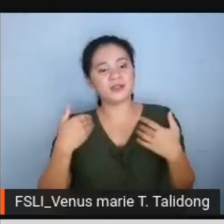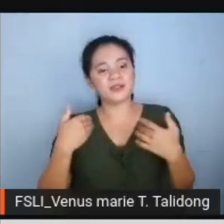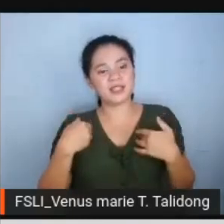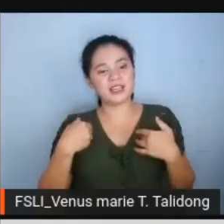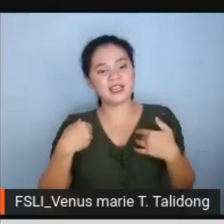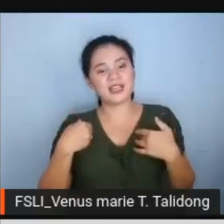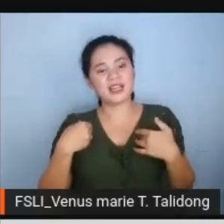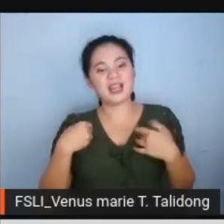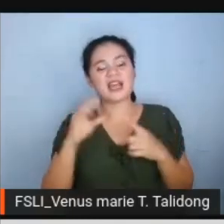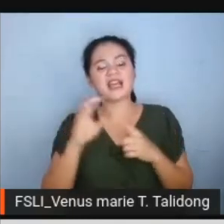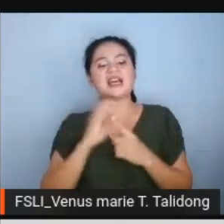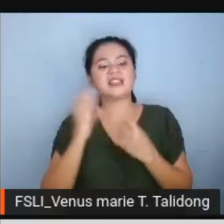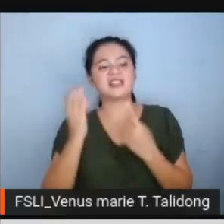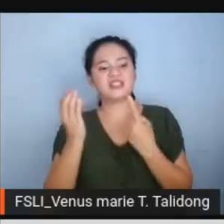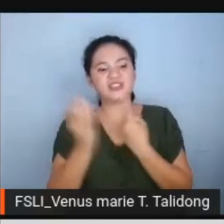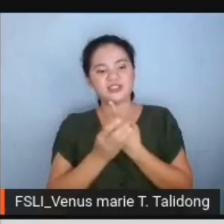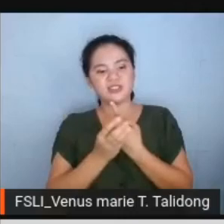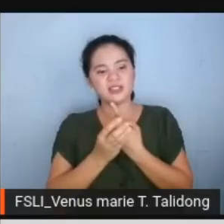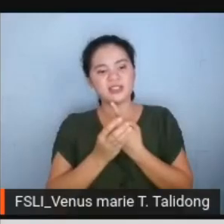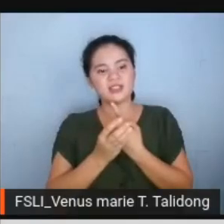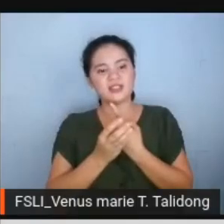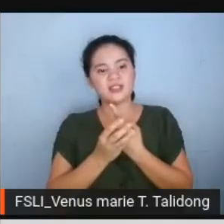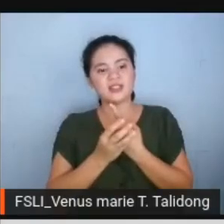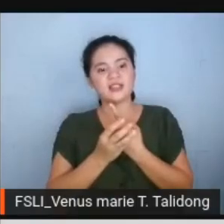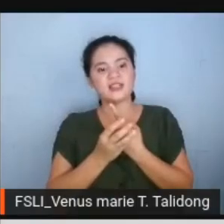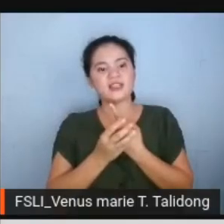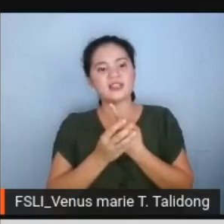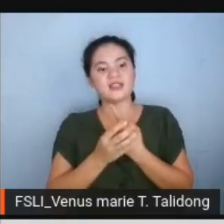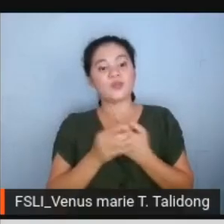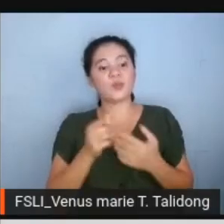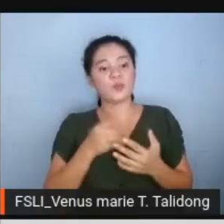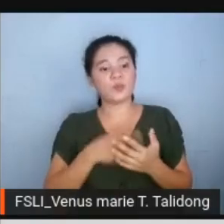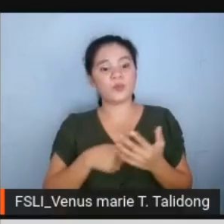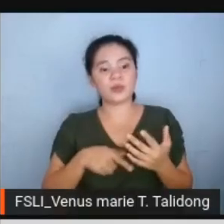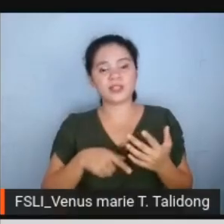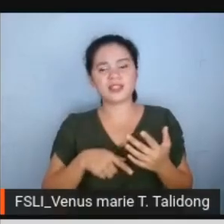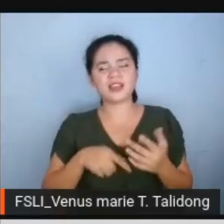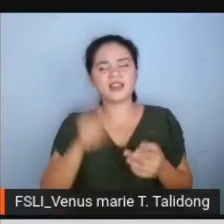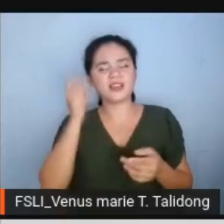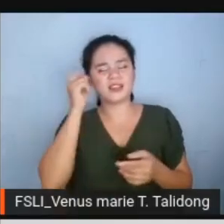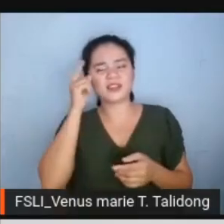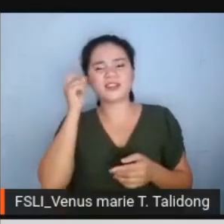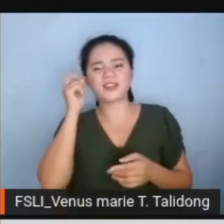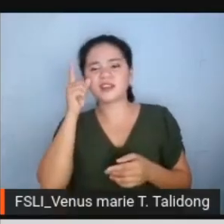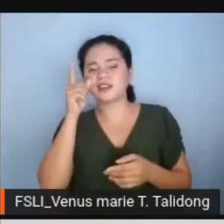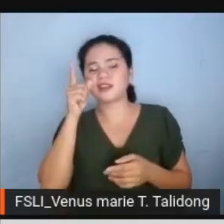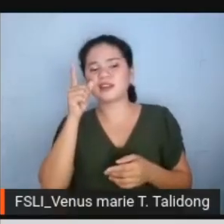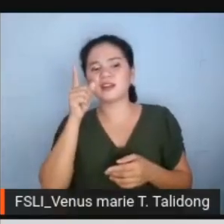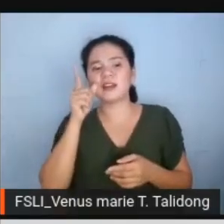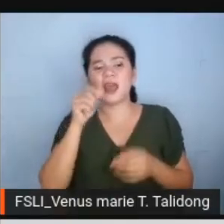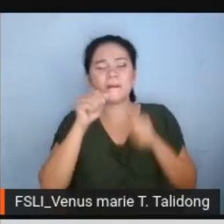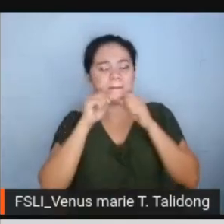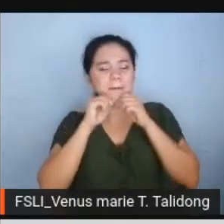no? But what's, I think, na-bless ako